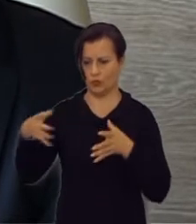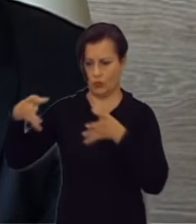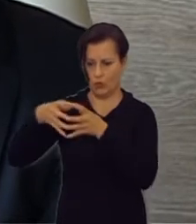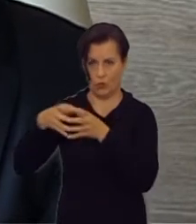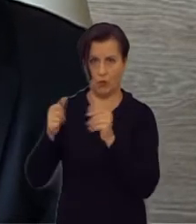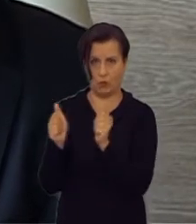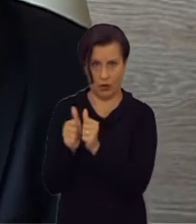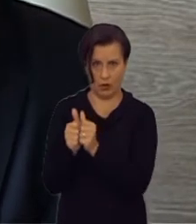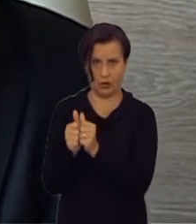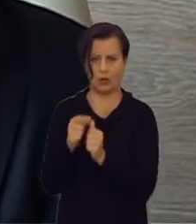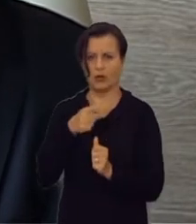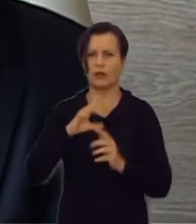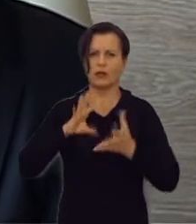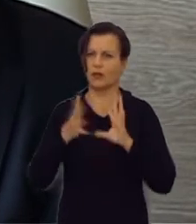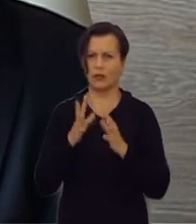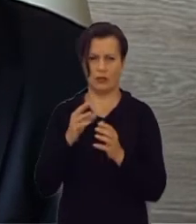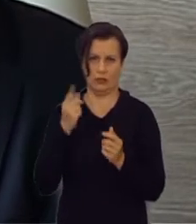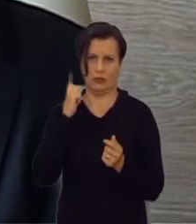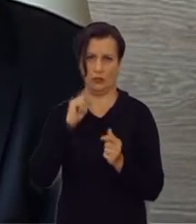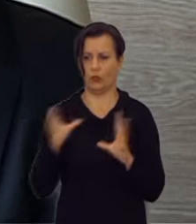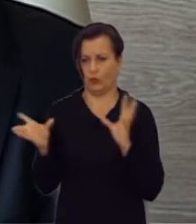ekonominiai, tų politinių klausimų daug